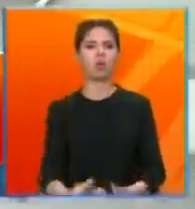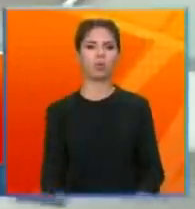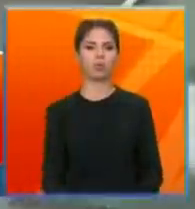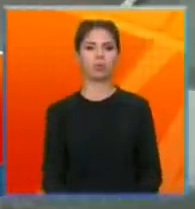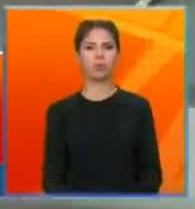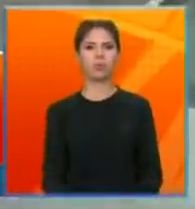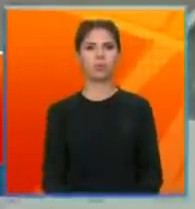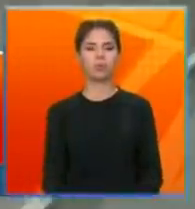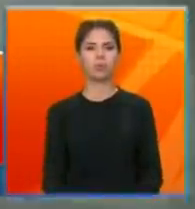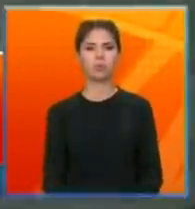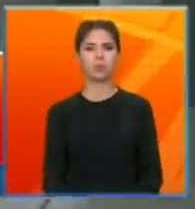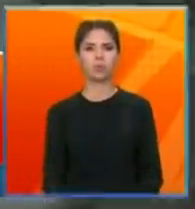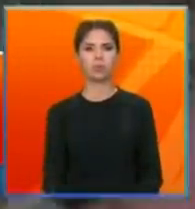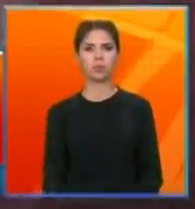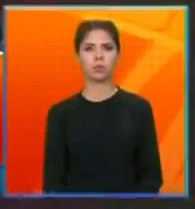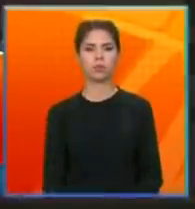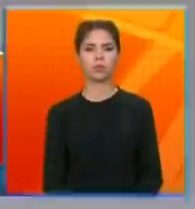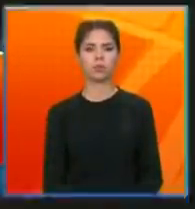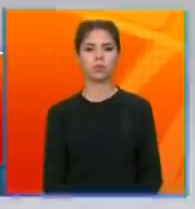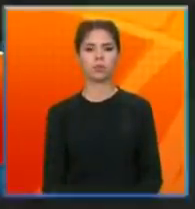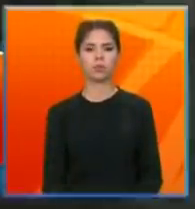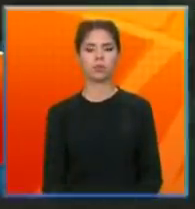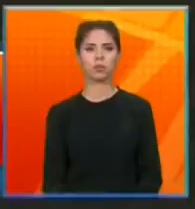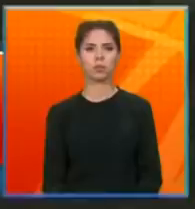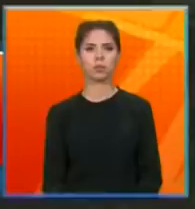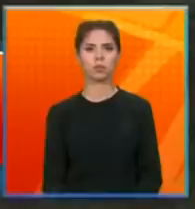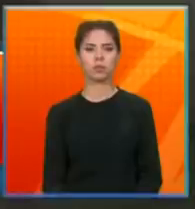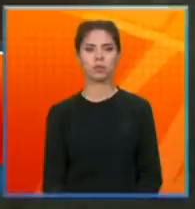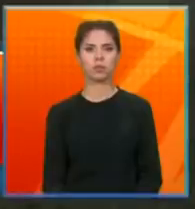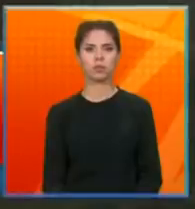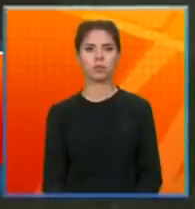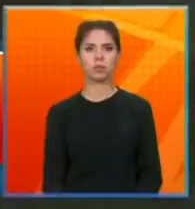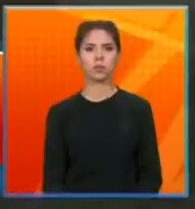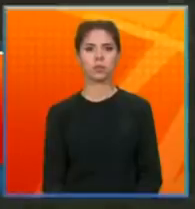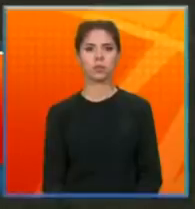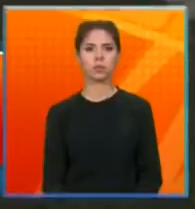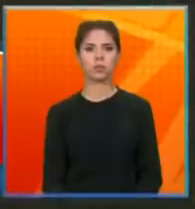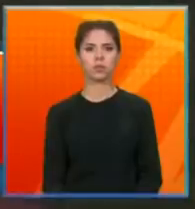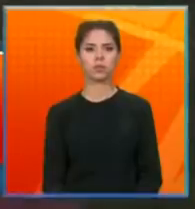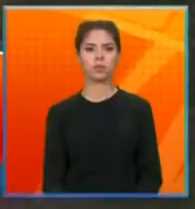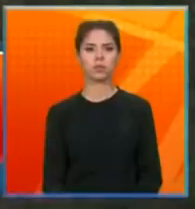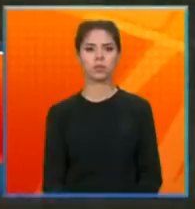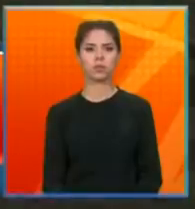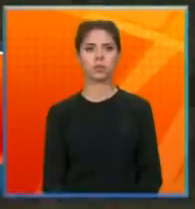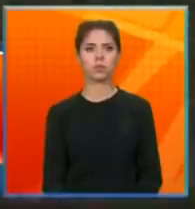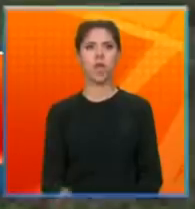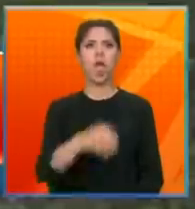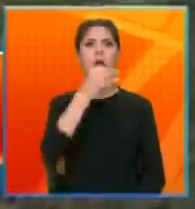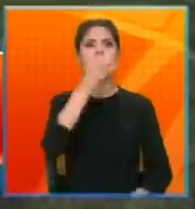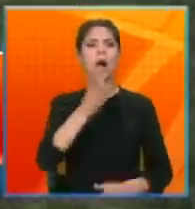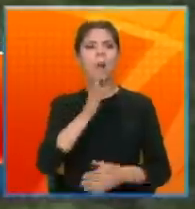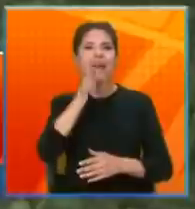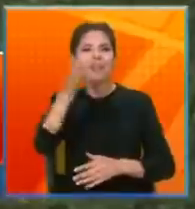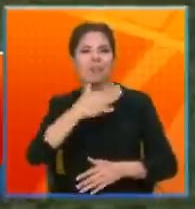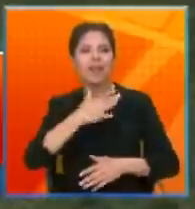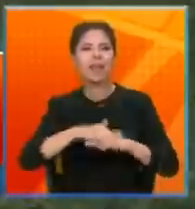Ah, şu an kafamıza ağaç düştü de. Aydın gel. Kafana düştü. Kafama düştü. Habere giderken haber oldu